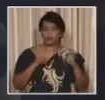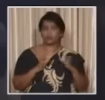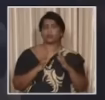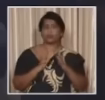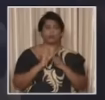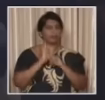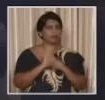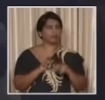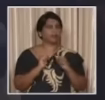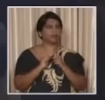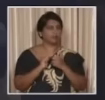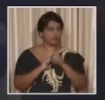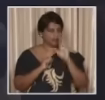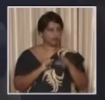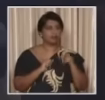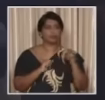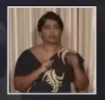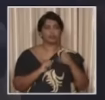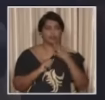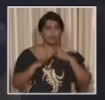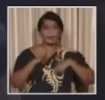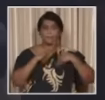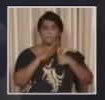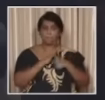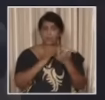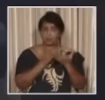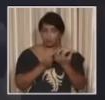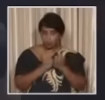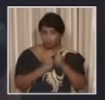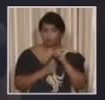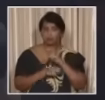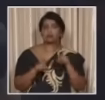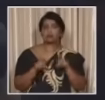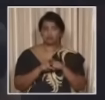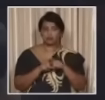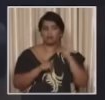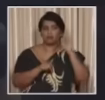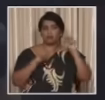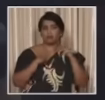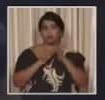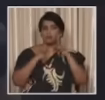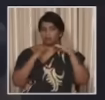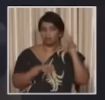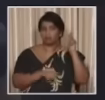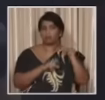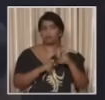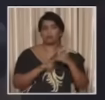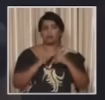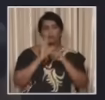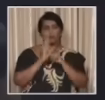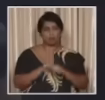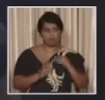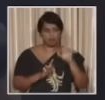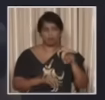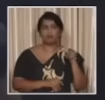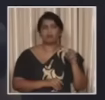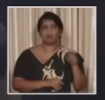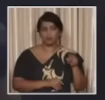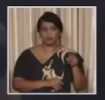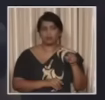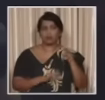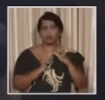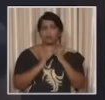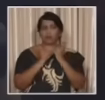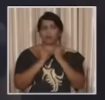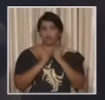පිරිසකට අසාධාරණයක් වෙලා තියෙනවා. විදුහල්පතිකම ලැබීමට අමතරව ස්ථාන ඒ ලැබිච්ච අයටත් අසාධාරණයකට ලක් වෙලා තියෙනවා. ඒ